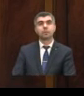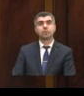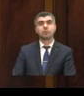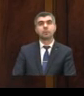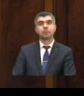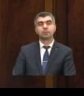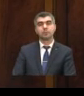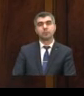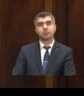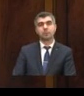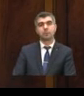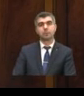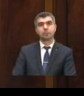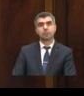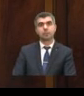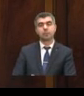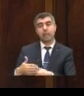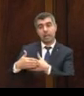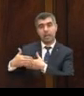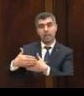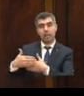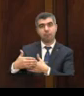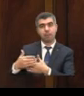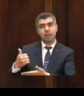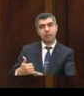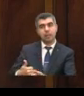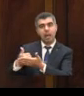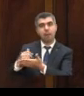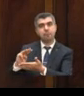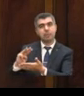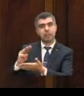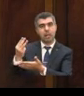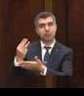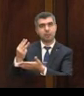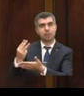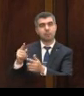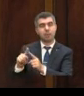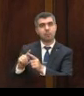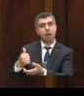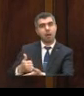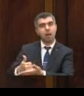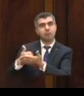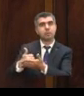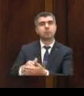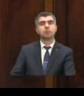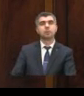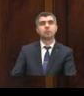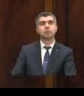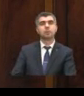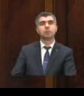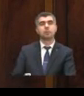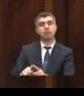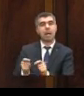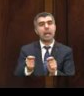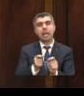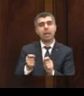هذا الدعم الثالث أن تكون واحد المساعدة مادية بمناسبة